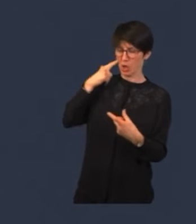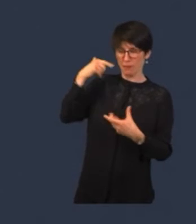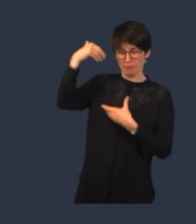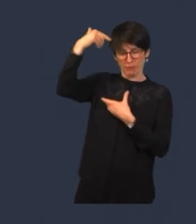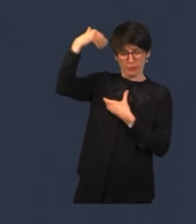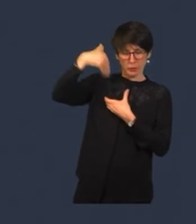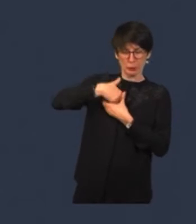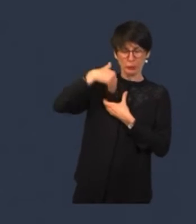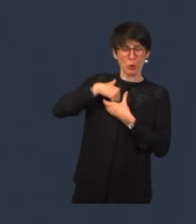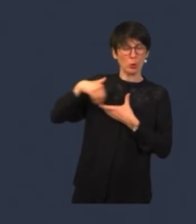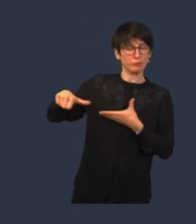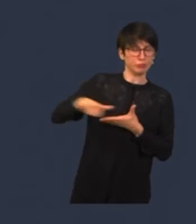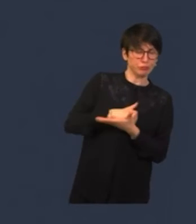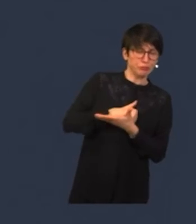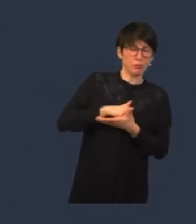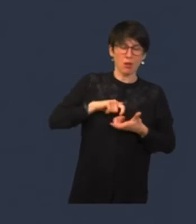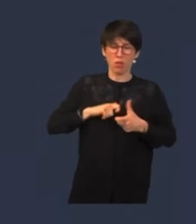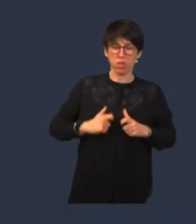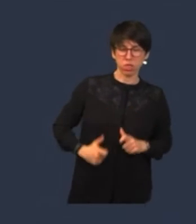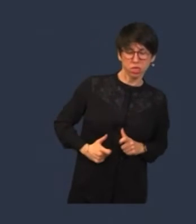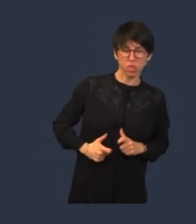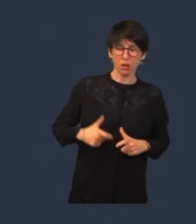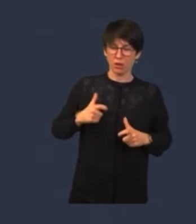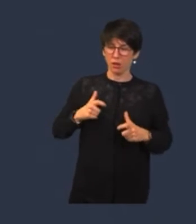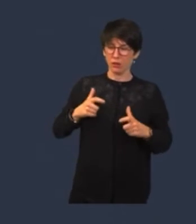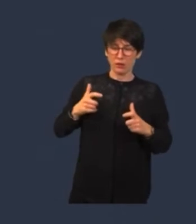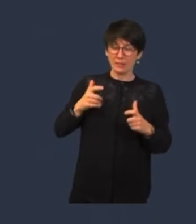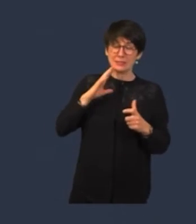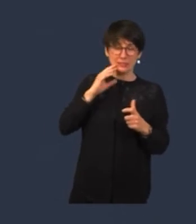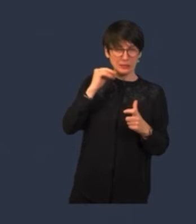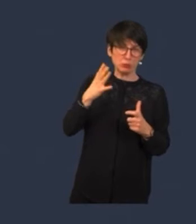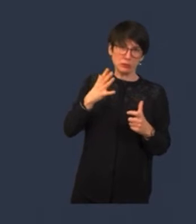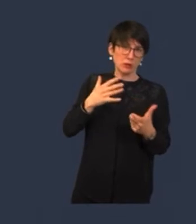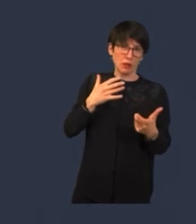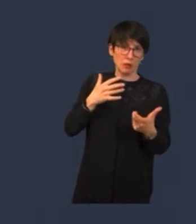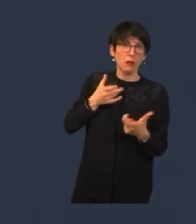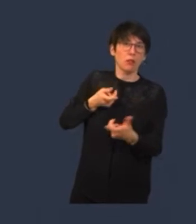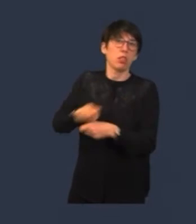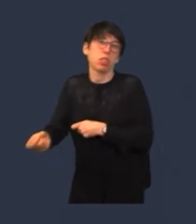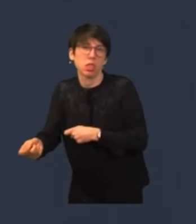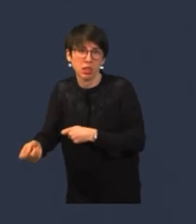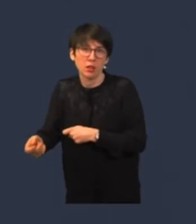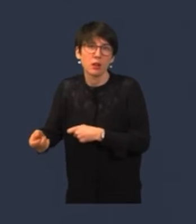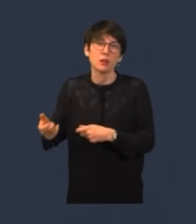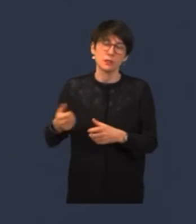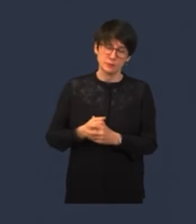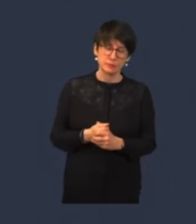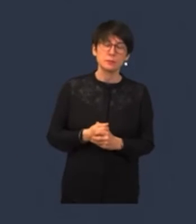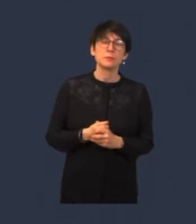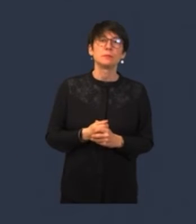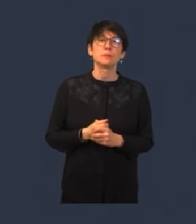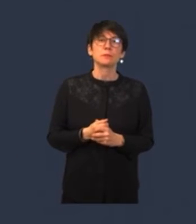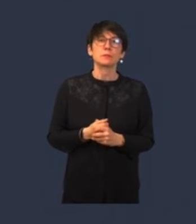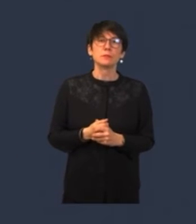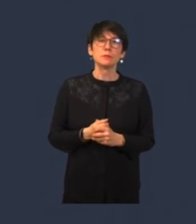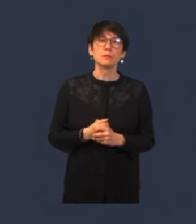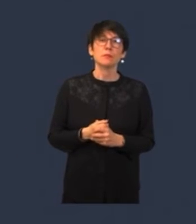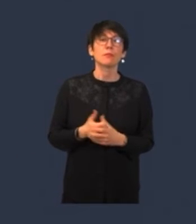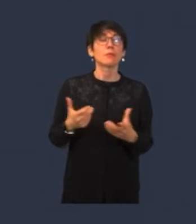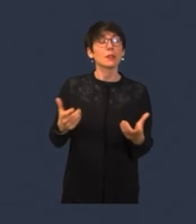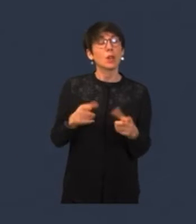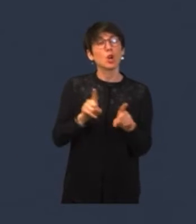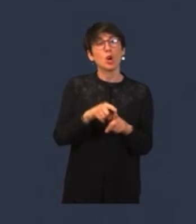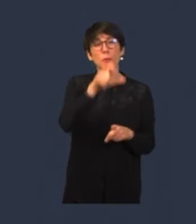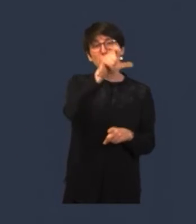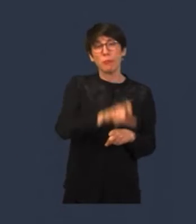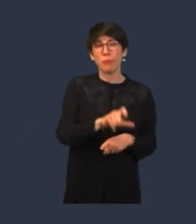un tel niveau de déconstruction, que c'est bien le point de non-retour qui est atteint. Non pas que comme Rousseau, je pense que